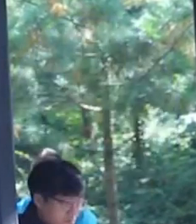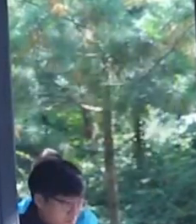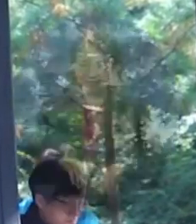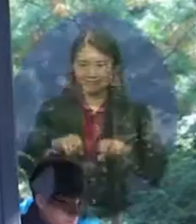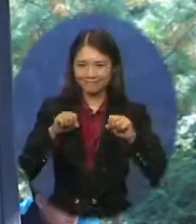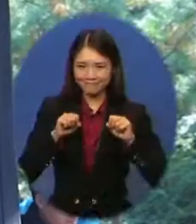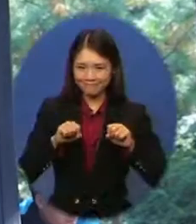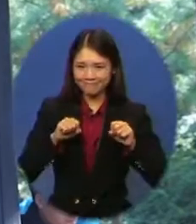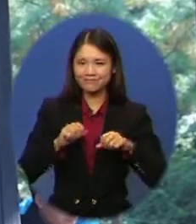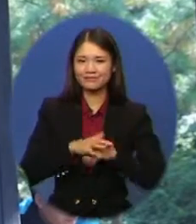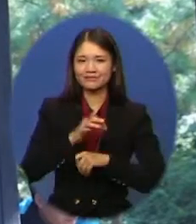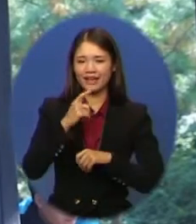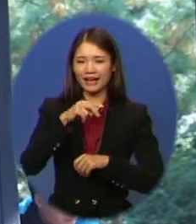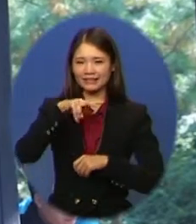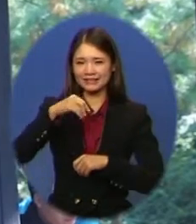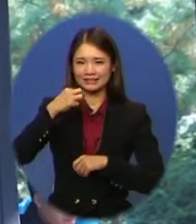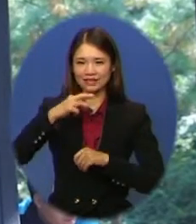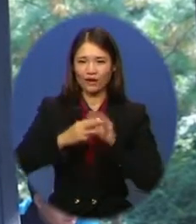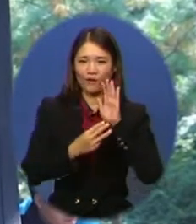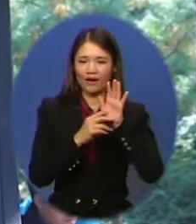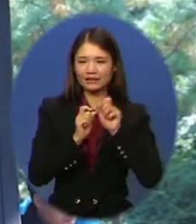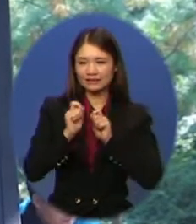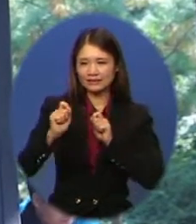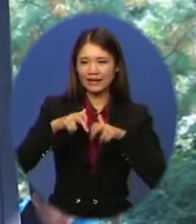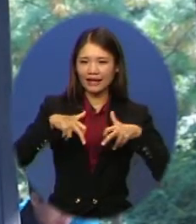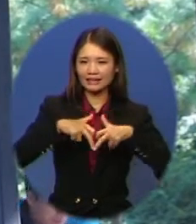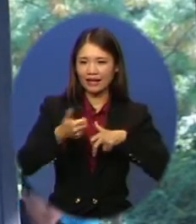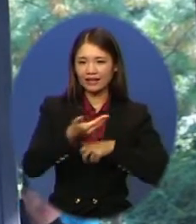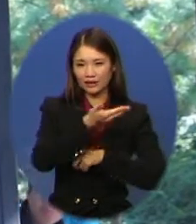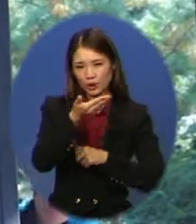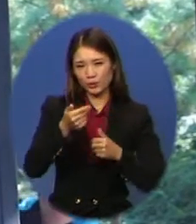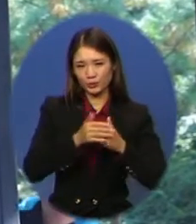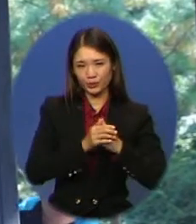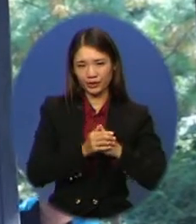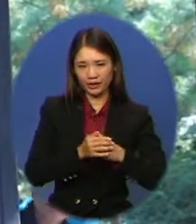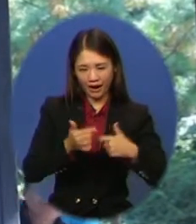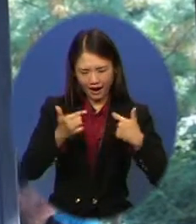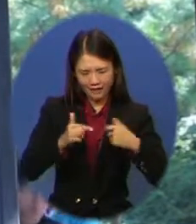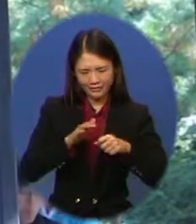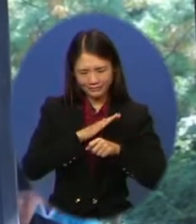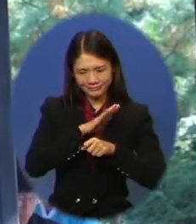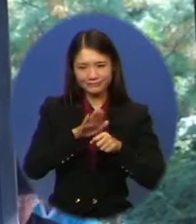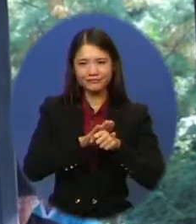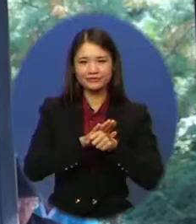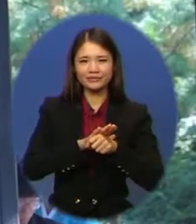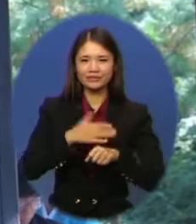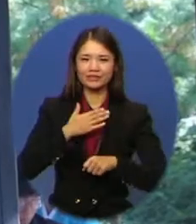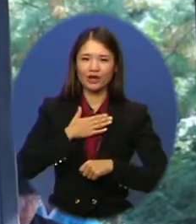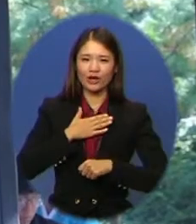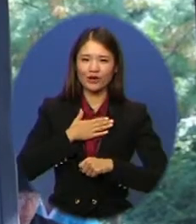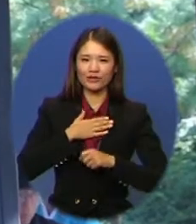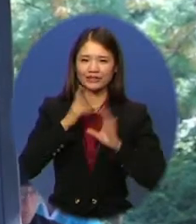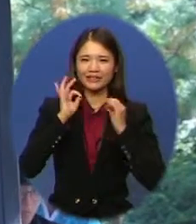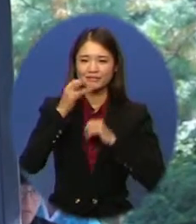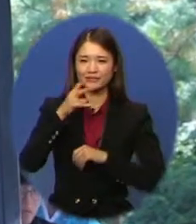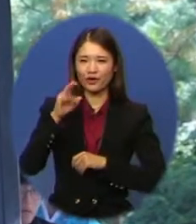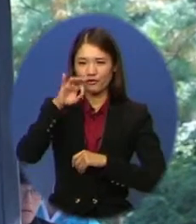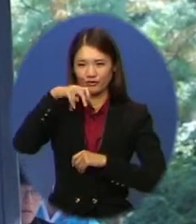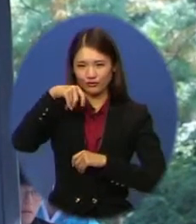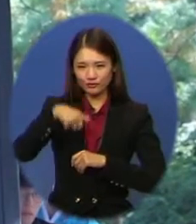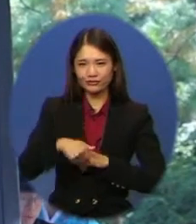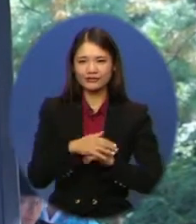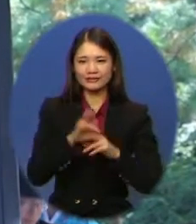안녕하십니까. 한시련 관악지의 장애인 여러분. 항상 여러분을 진심으로 사랑하는 휴먼 러브 김용우 이사장입니다.